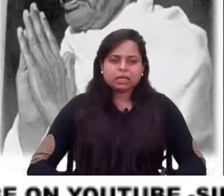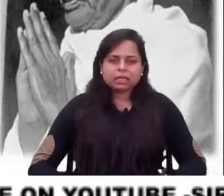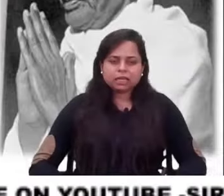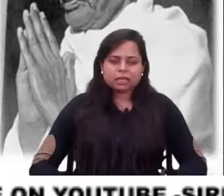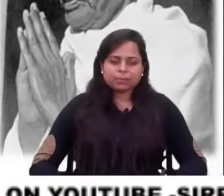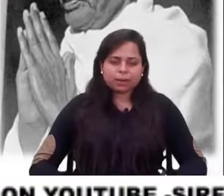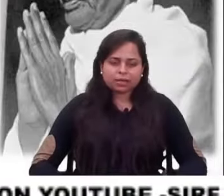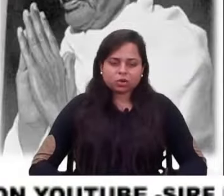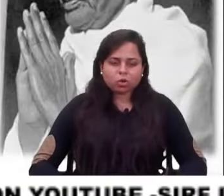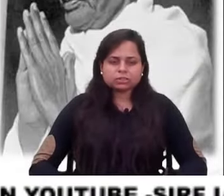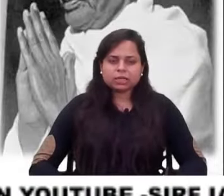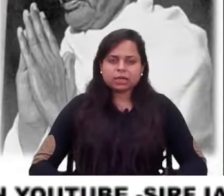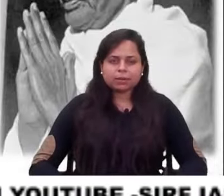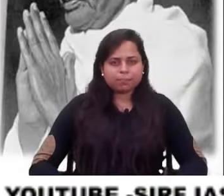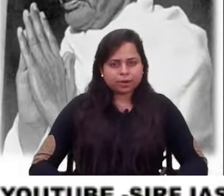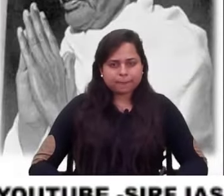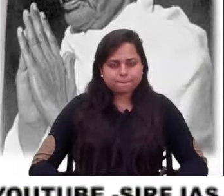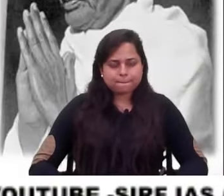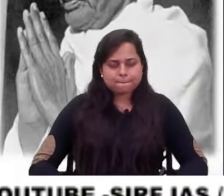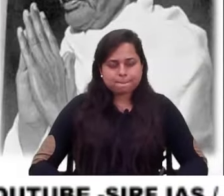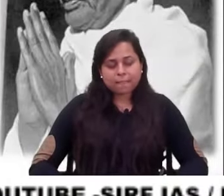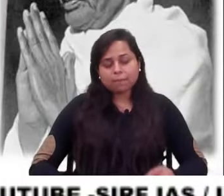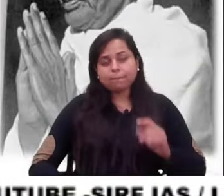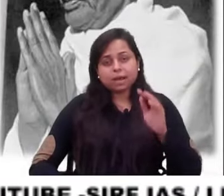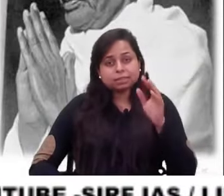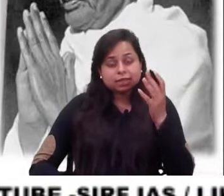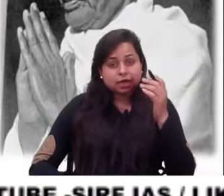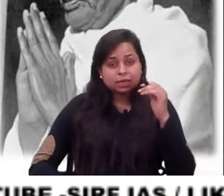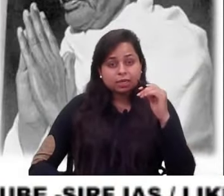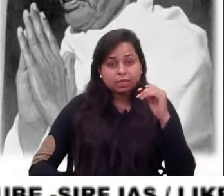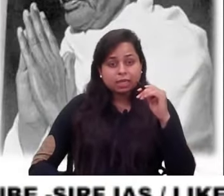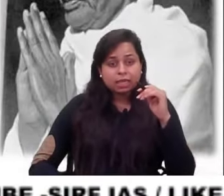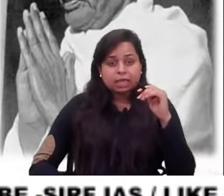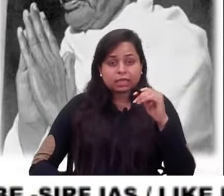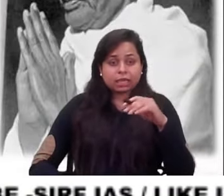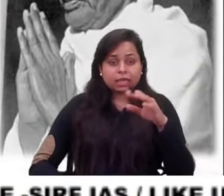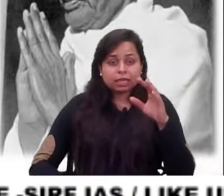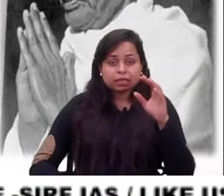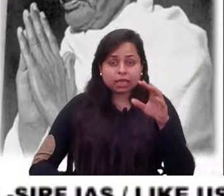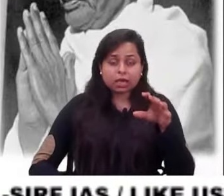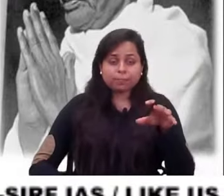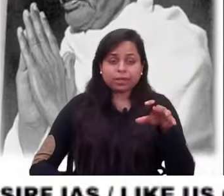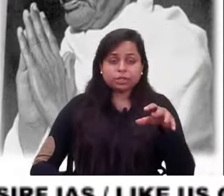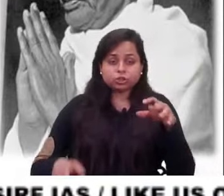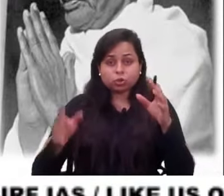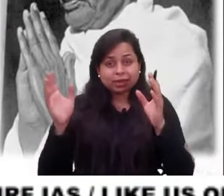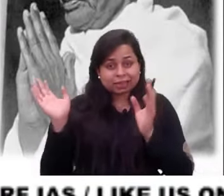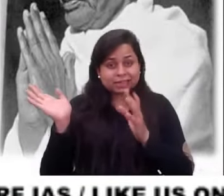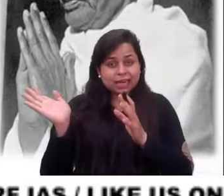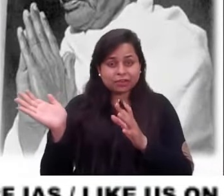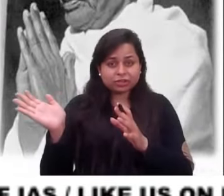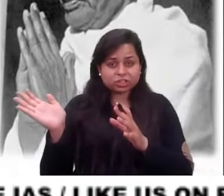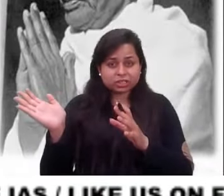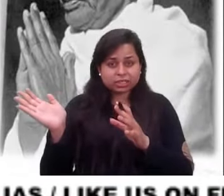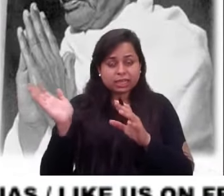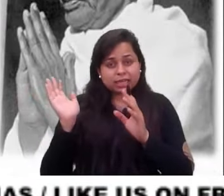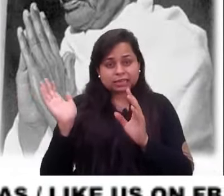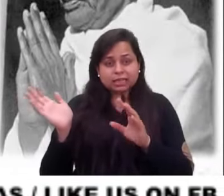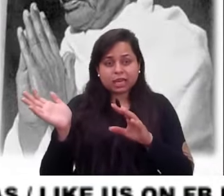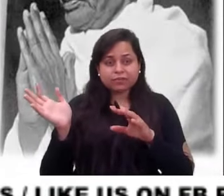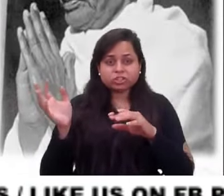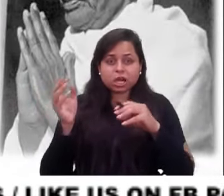थी कि यह गया अब लगी कि यहां पर ले कि